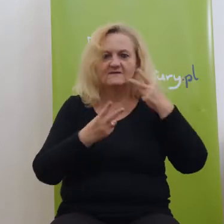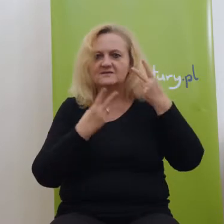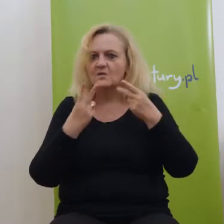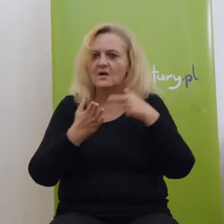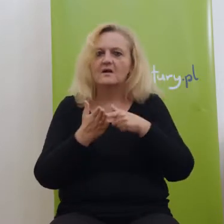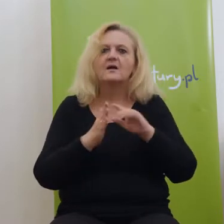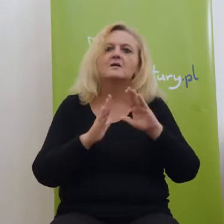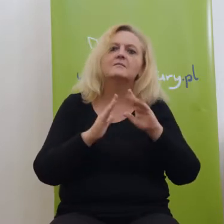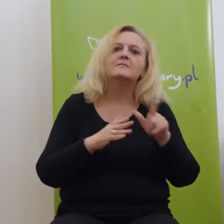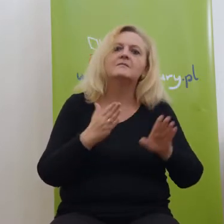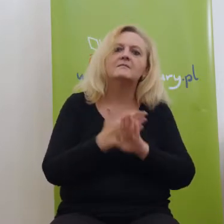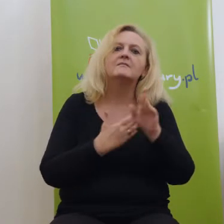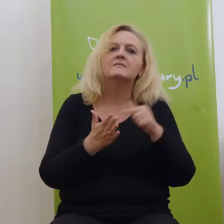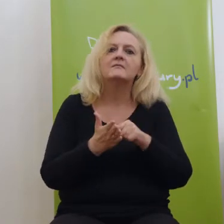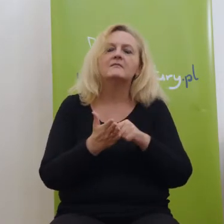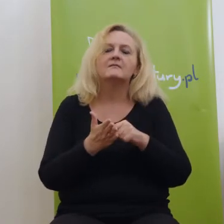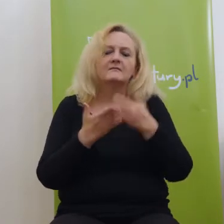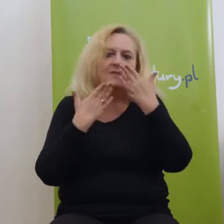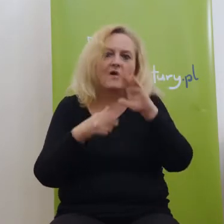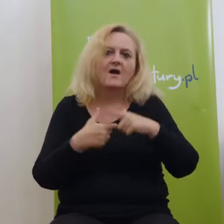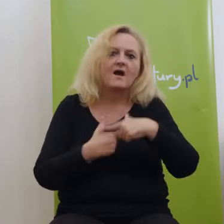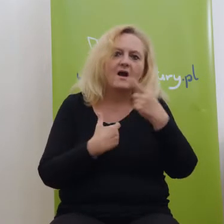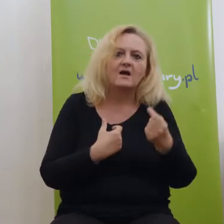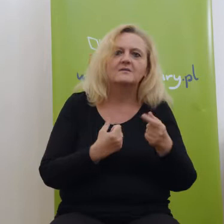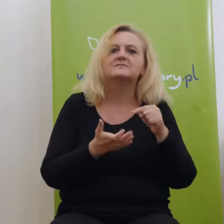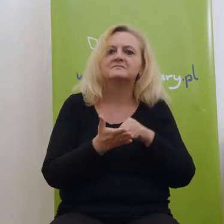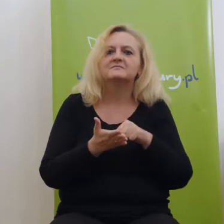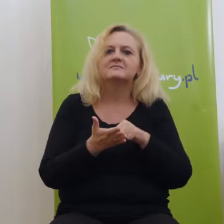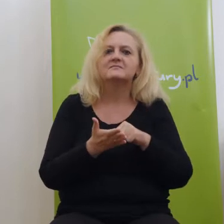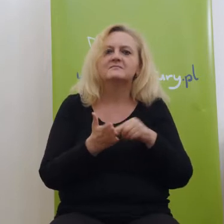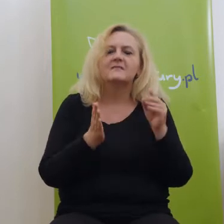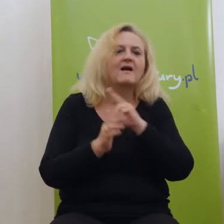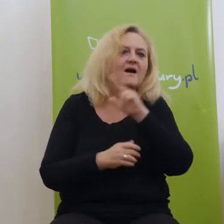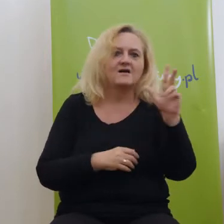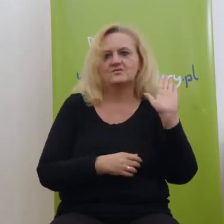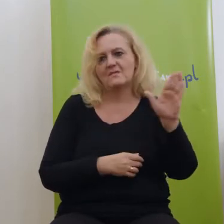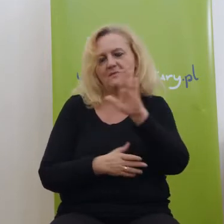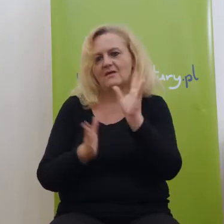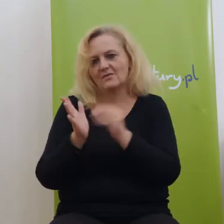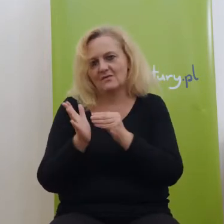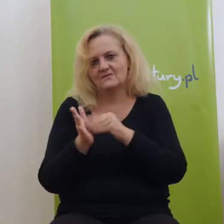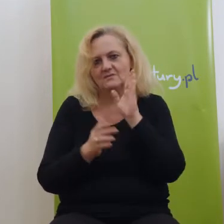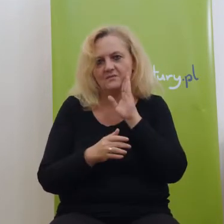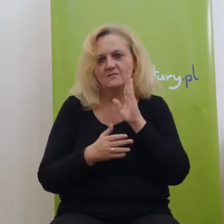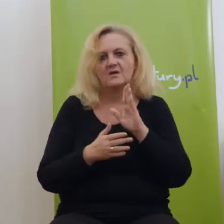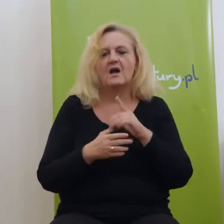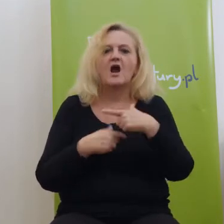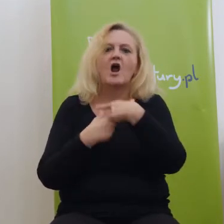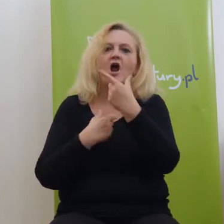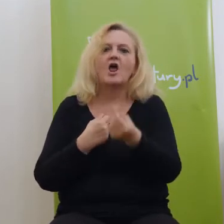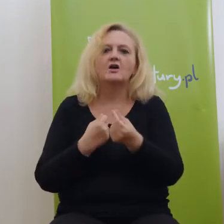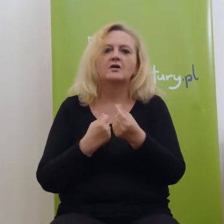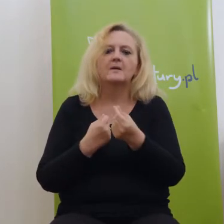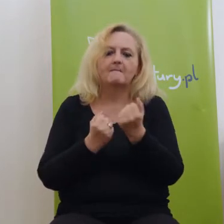od sceny z odrysowywaniem liścia. Chyba każdy ma to doświadczenie za sobą, czyli przykładanie liścia